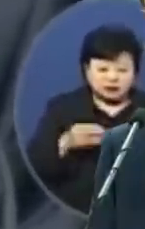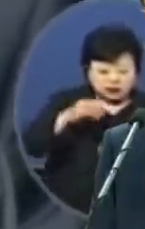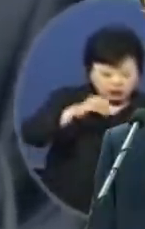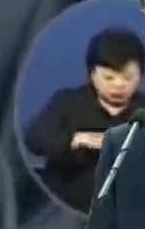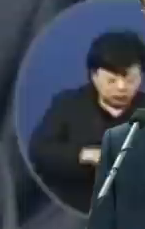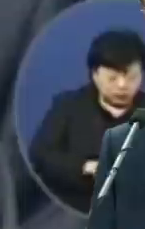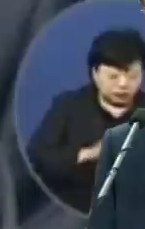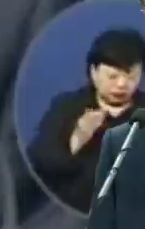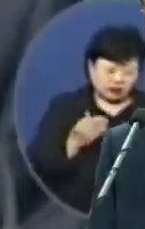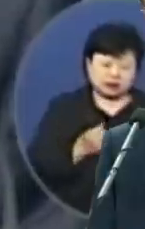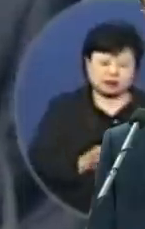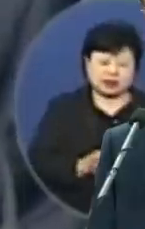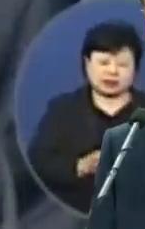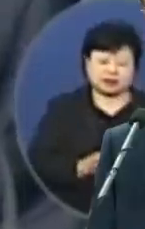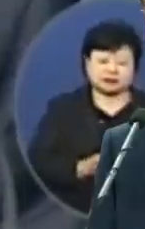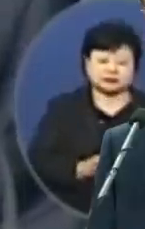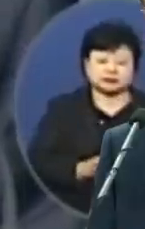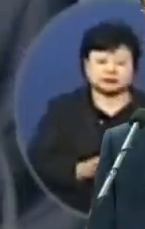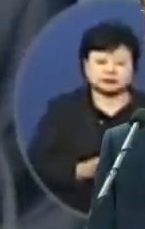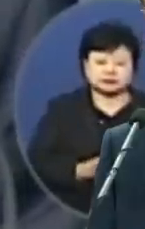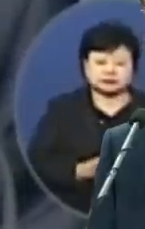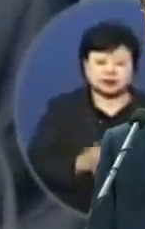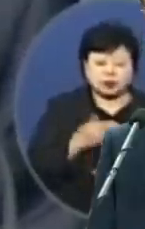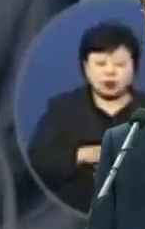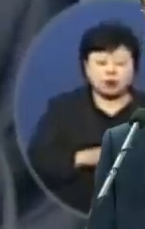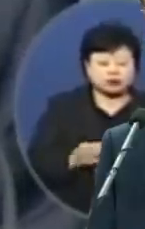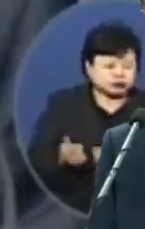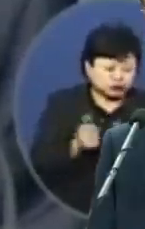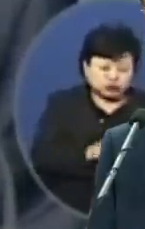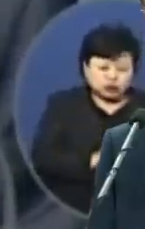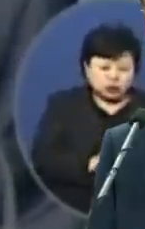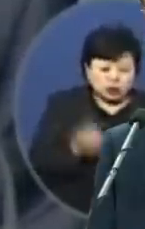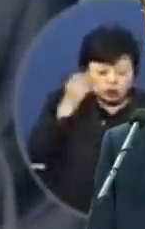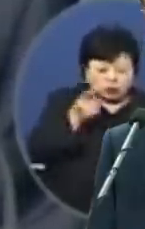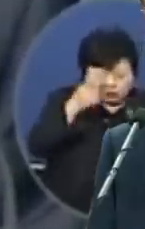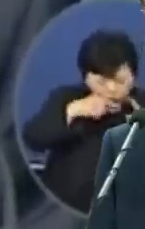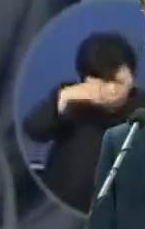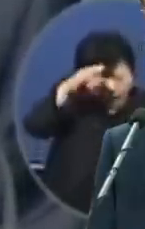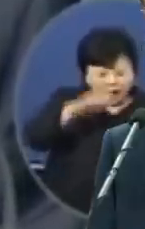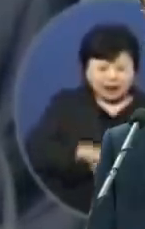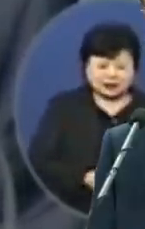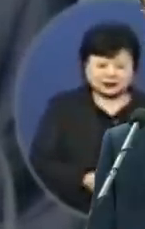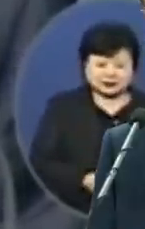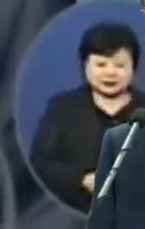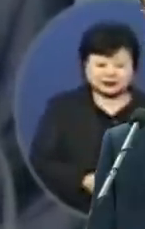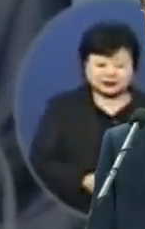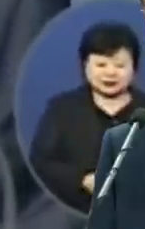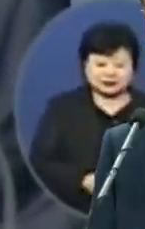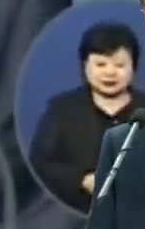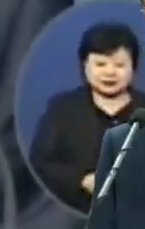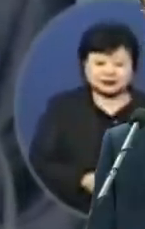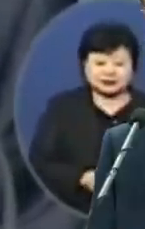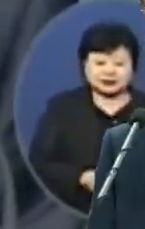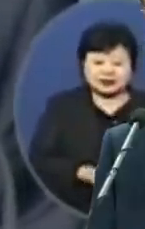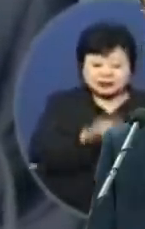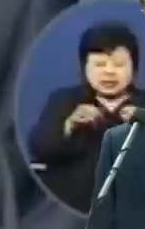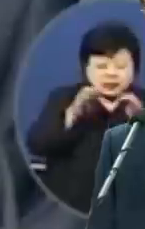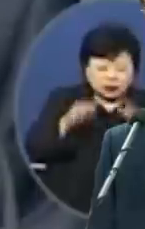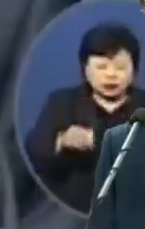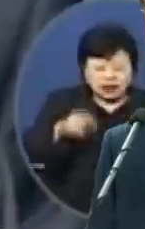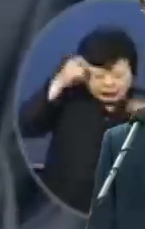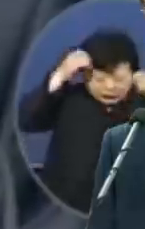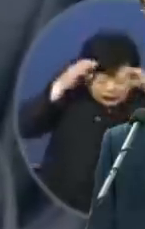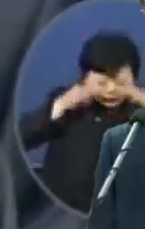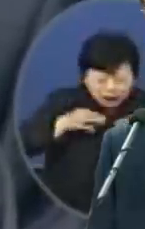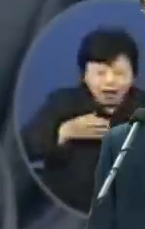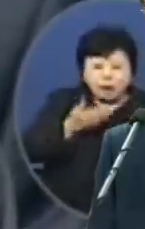전해온 것입니다. 그러므로 육체도 죽고 영혼은 지옥으로 떨어지고 사는 동안에도 이마에 땀을 흘려 먹고